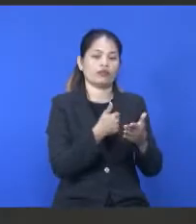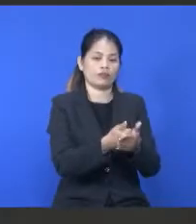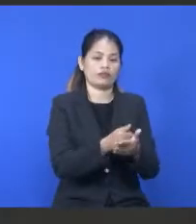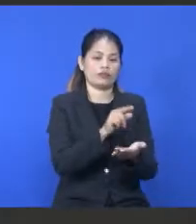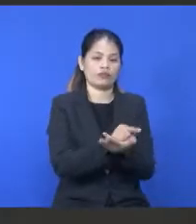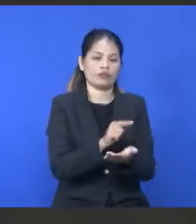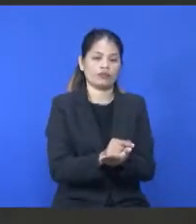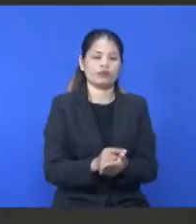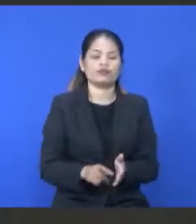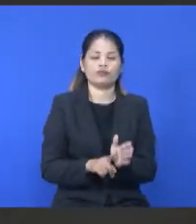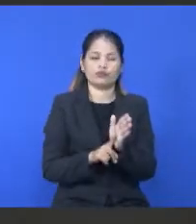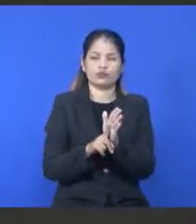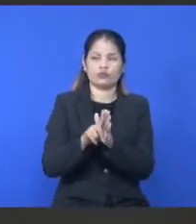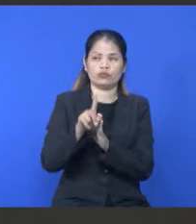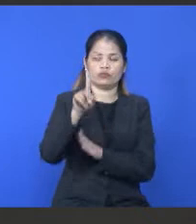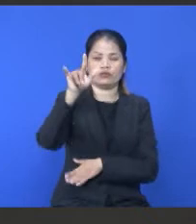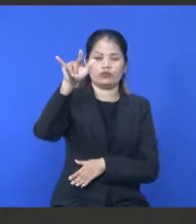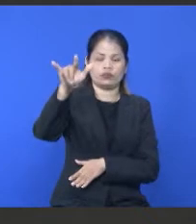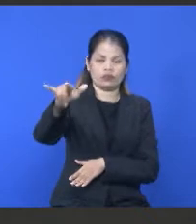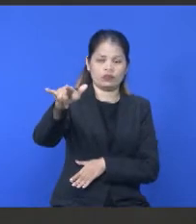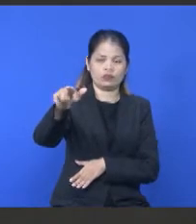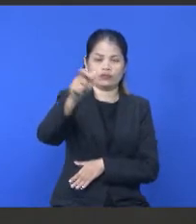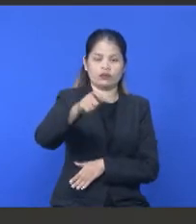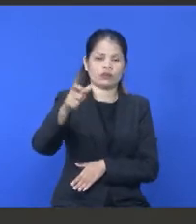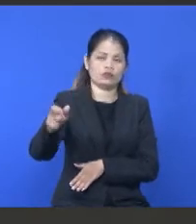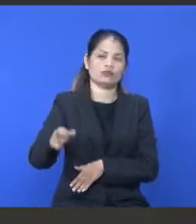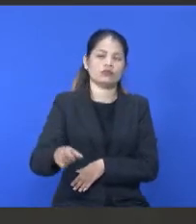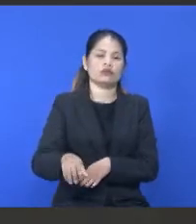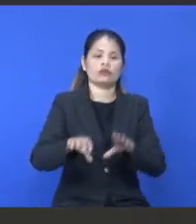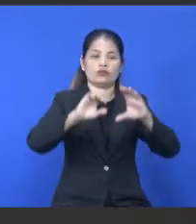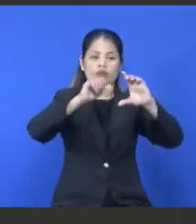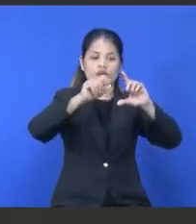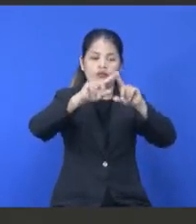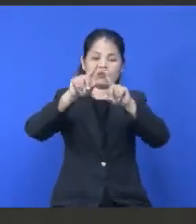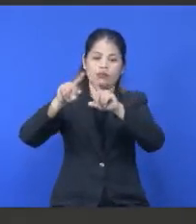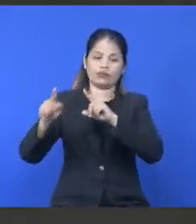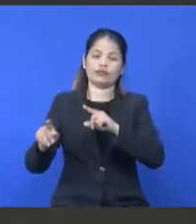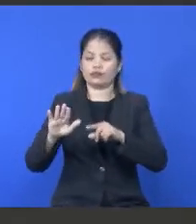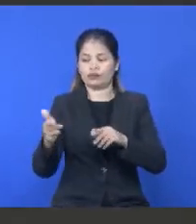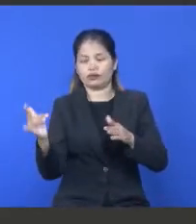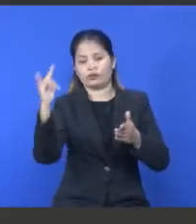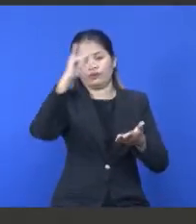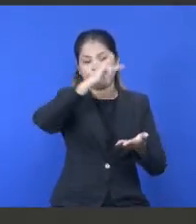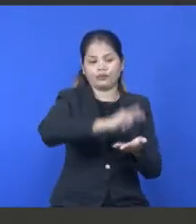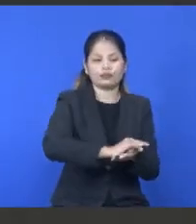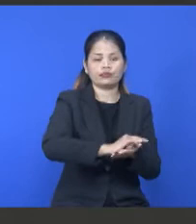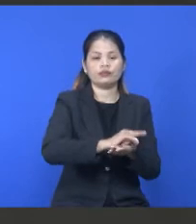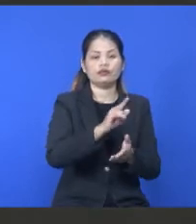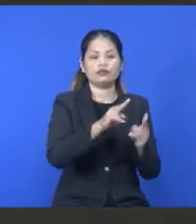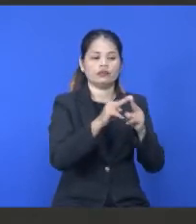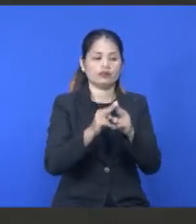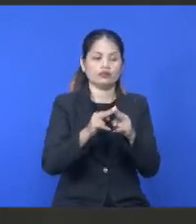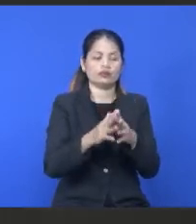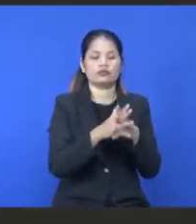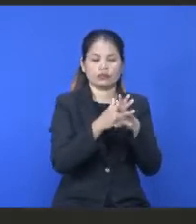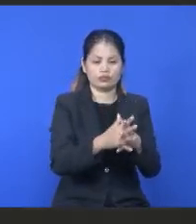ជាសម្រាប់ដឹកអវកាសជានិកដែលអភិវឌ្ឍដោយក្រុមហ៊ុន Boeing បានចុះមកដល់រដ្ឋ New Mexico របស់អាមេរិកកាលពី